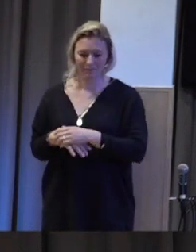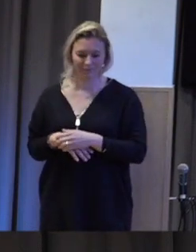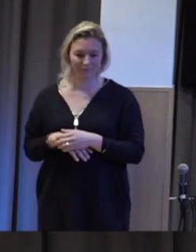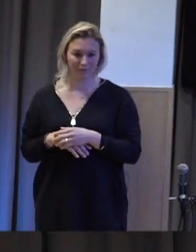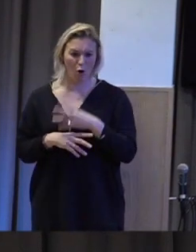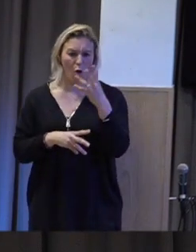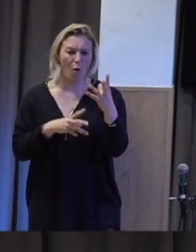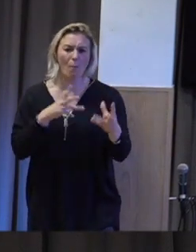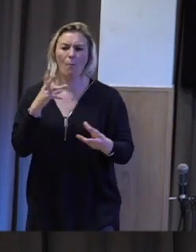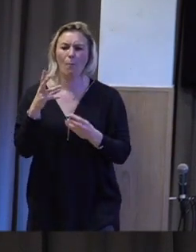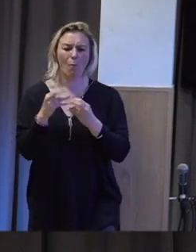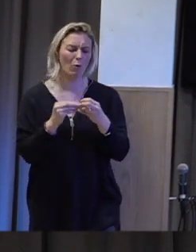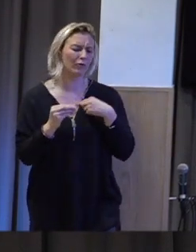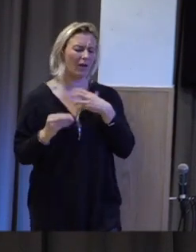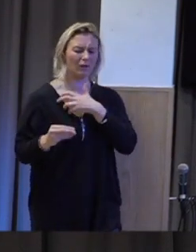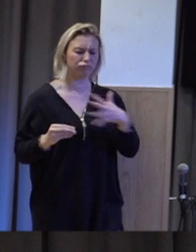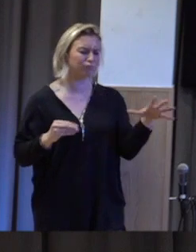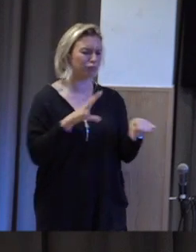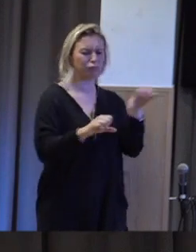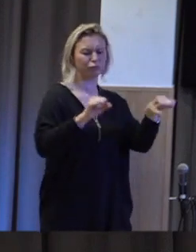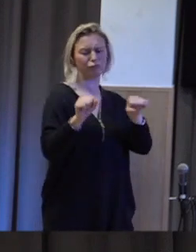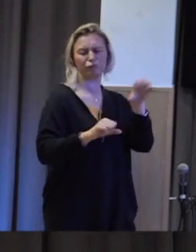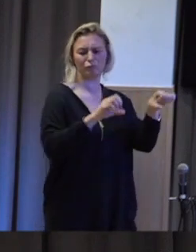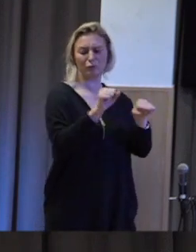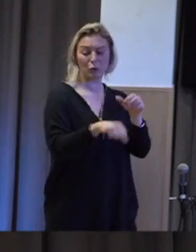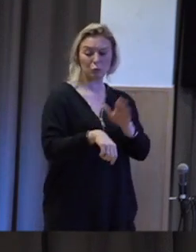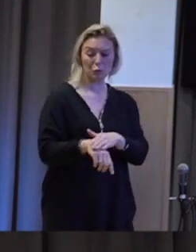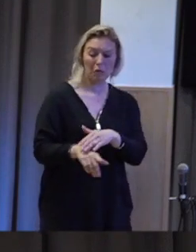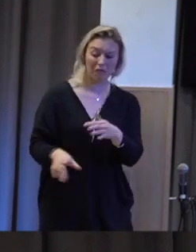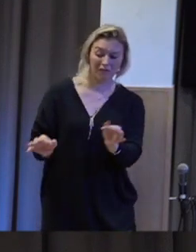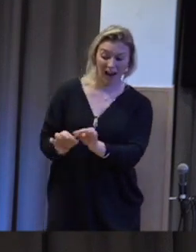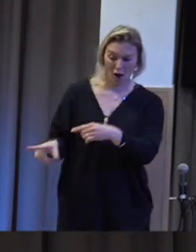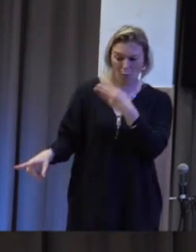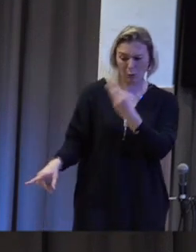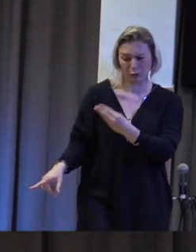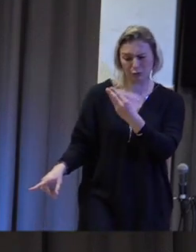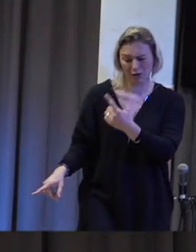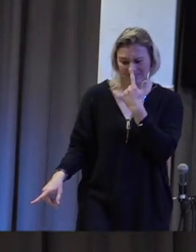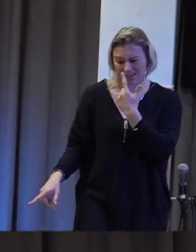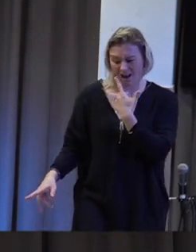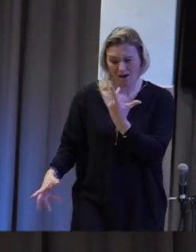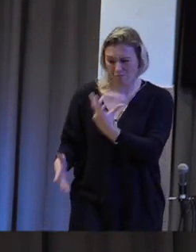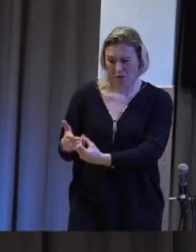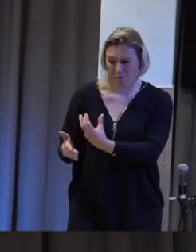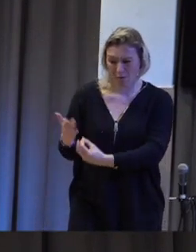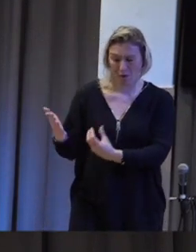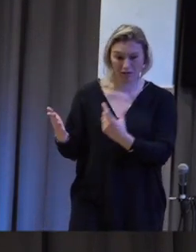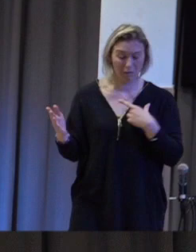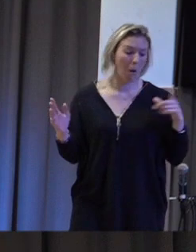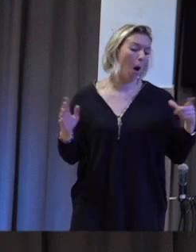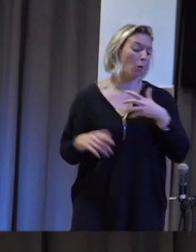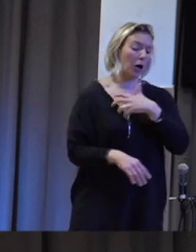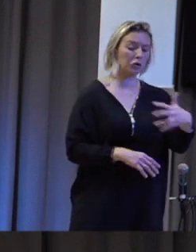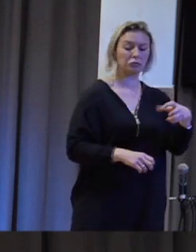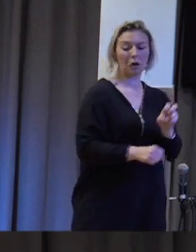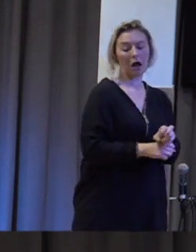monde, et que voyant son frère dans le besoin, il lui ferme ses entrailles, comment l'amour de Dieu peut-il